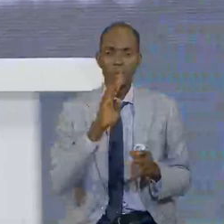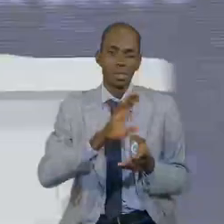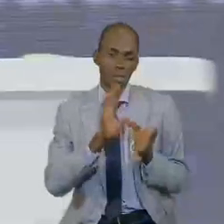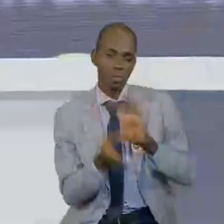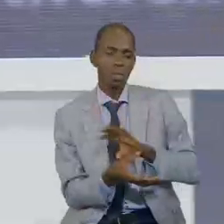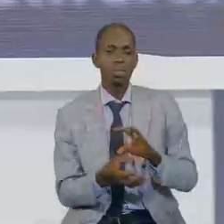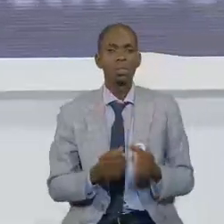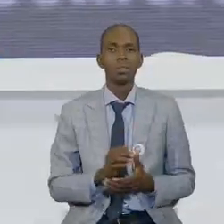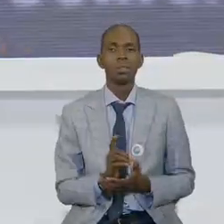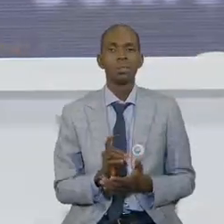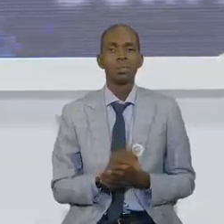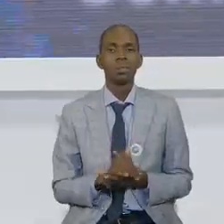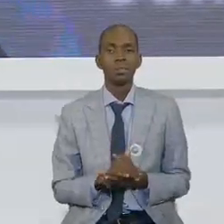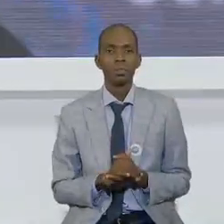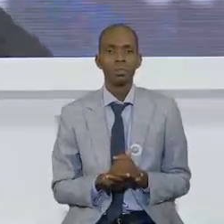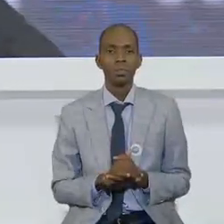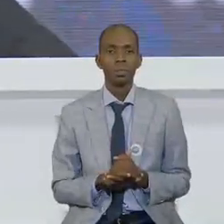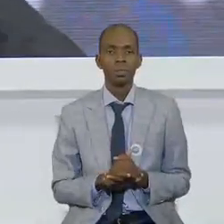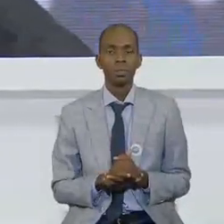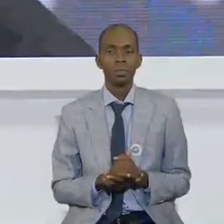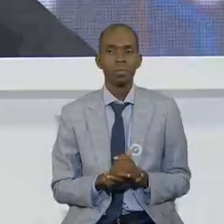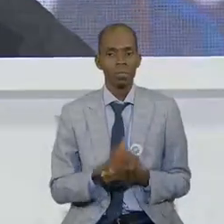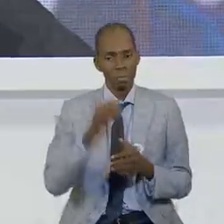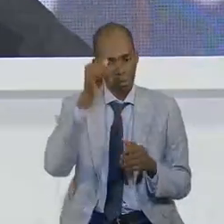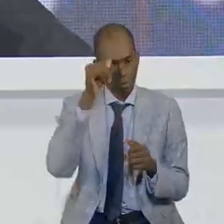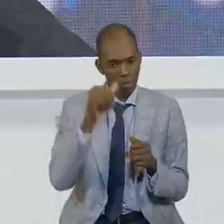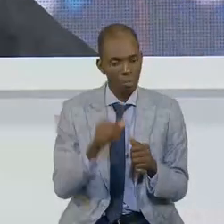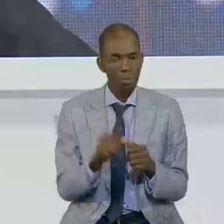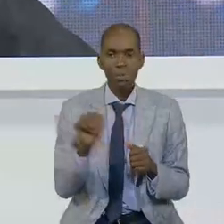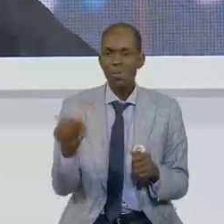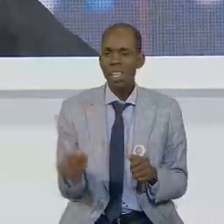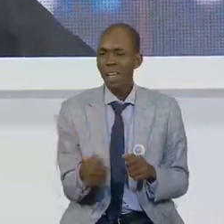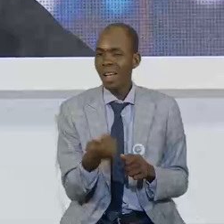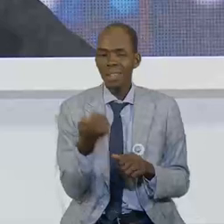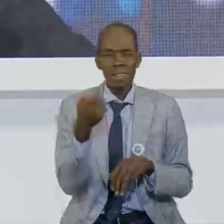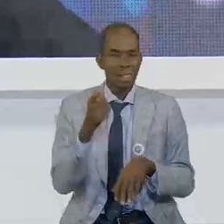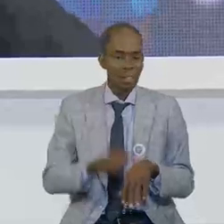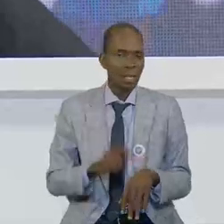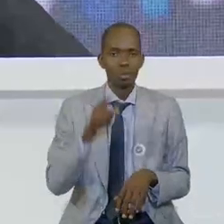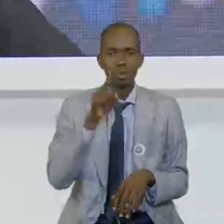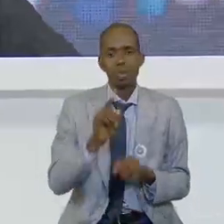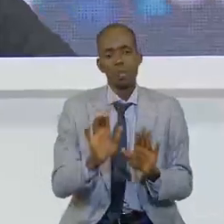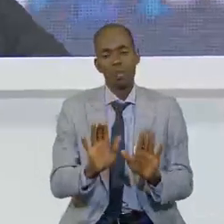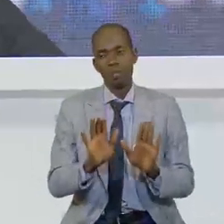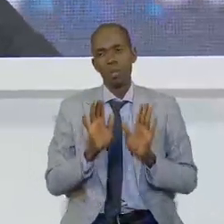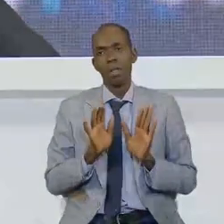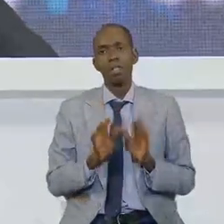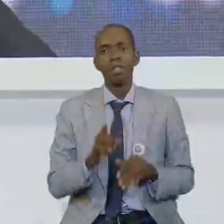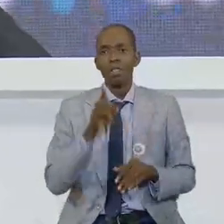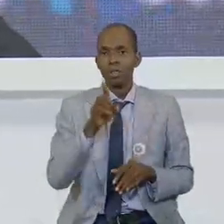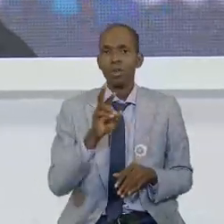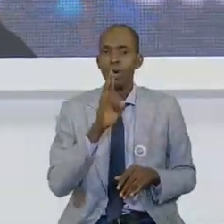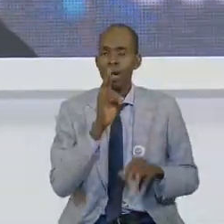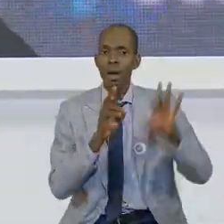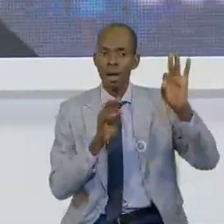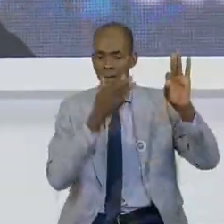tu pries même pour eux, ils seront convertis. Remember anytime you fear. Rappelle-toi chaque fois que tu as peur. You're forgetting